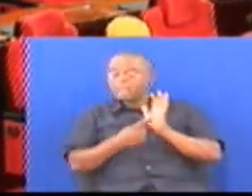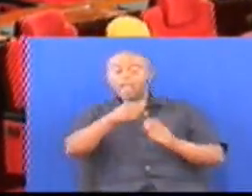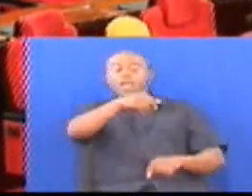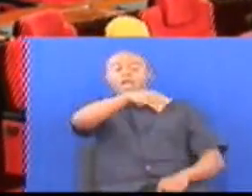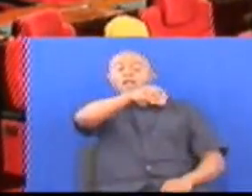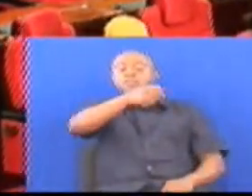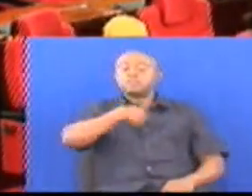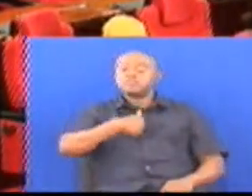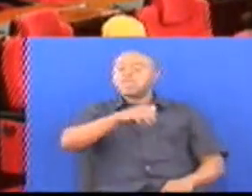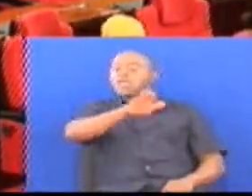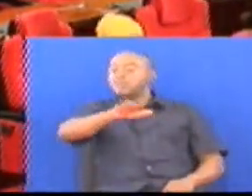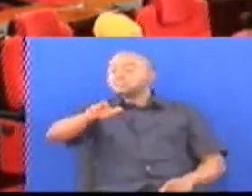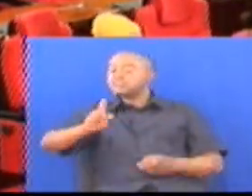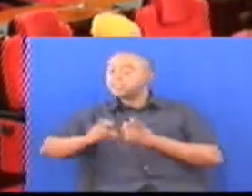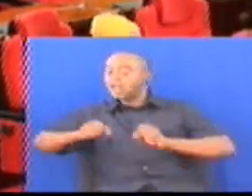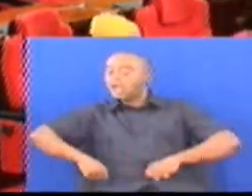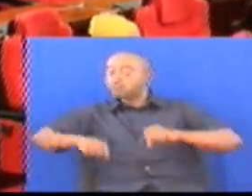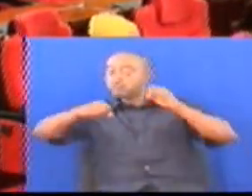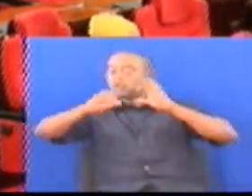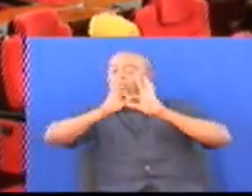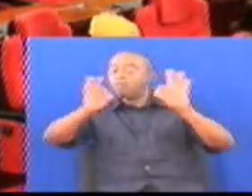na mazingira na utawala bora.